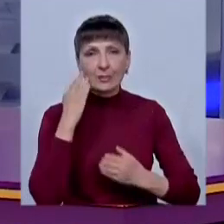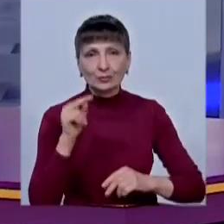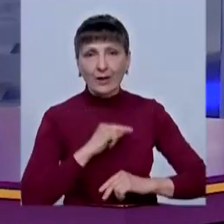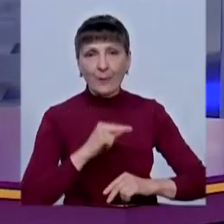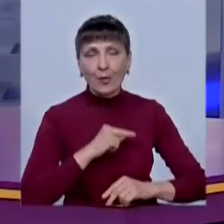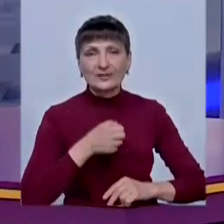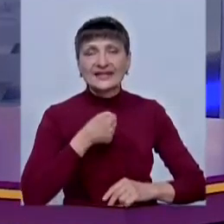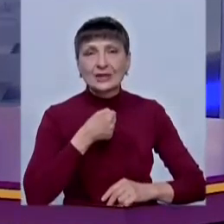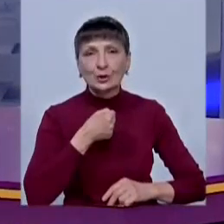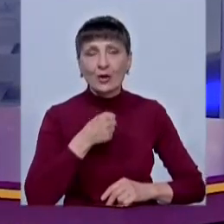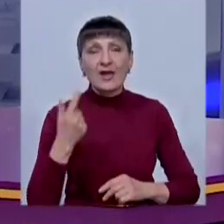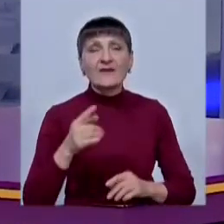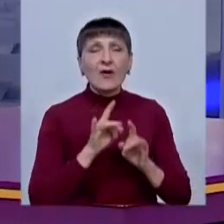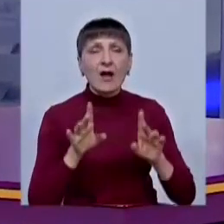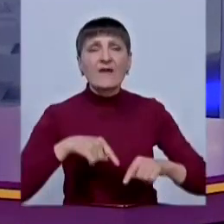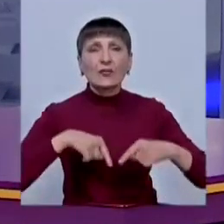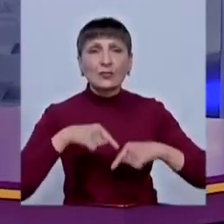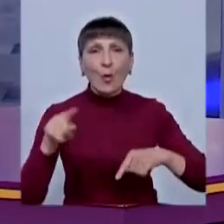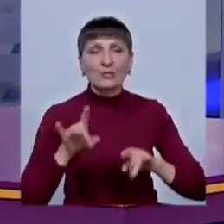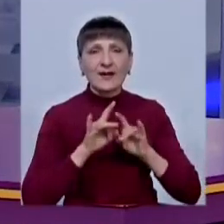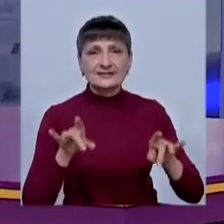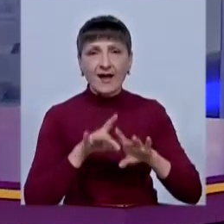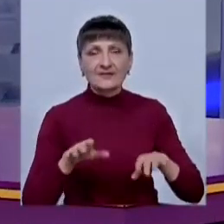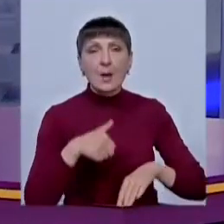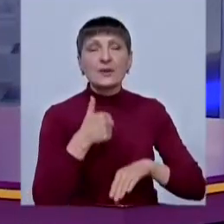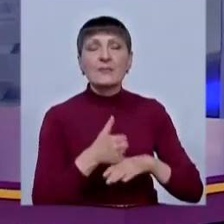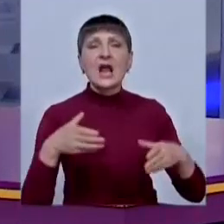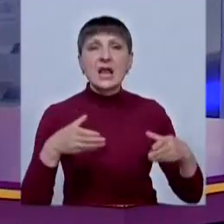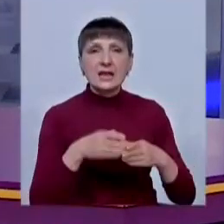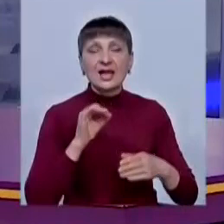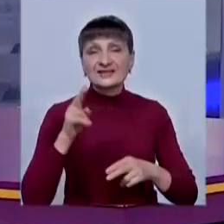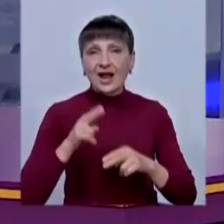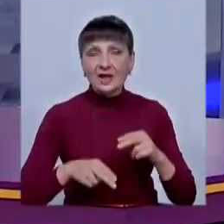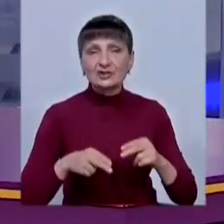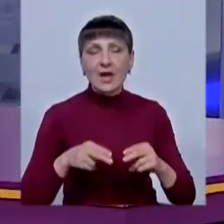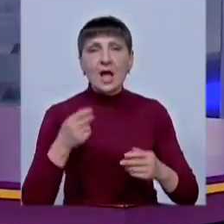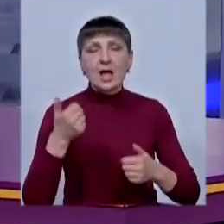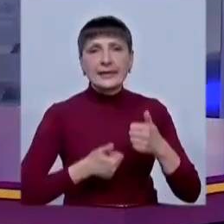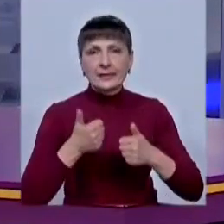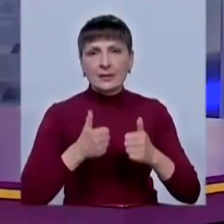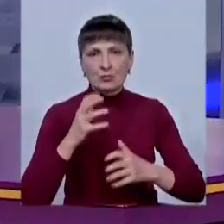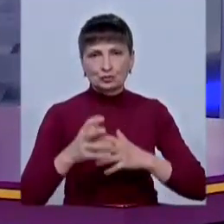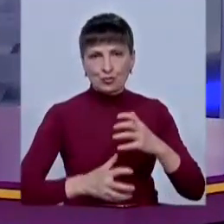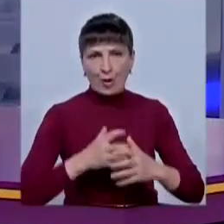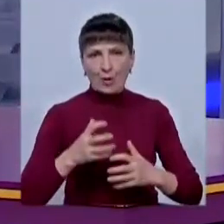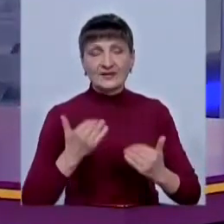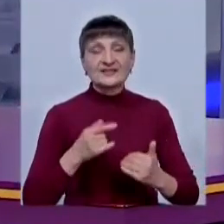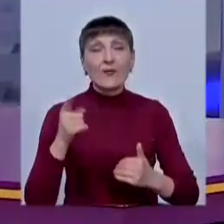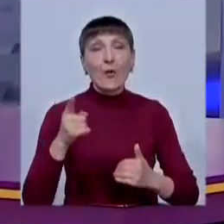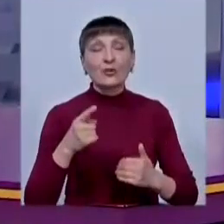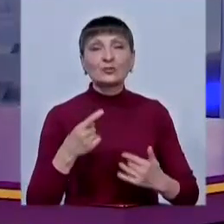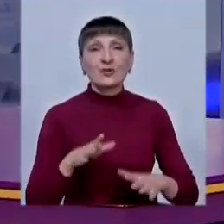комментариями сопровождается каждый матч начиная с премьер-лиги и заканчивая играми международного уровня сегодня юбиляра